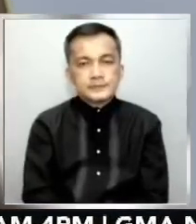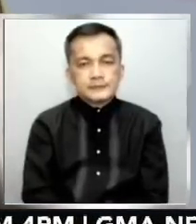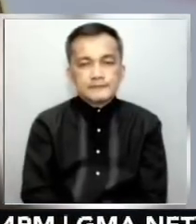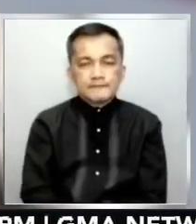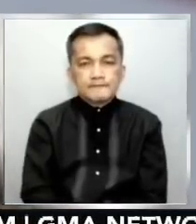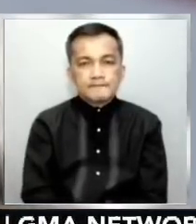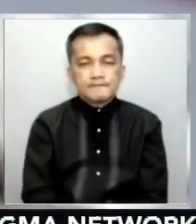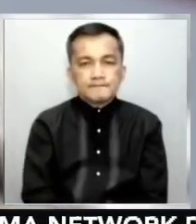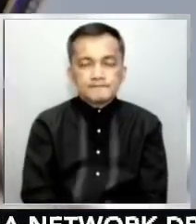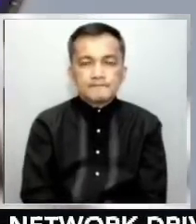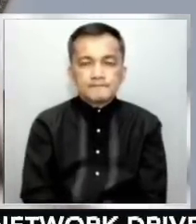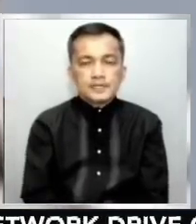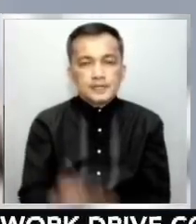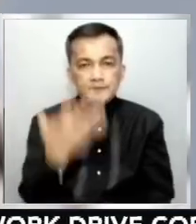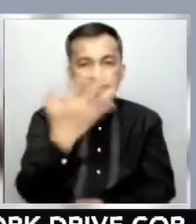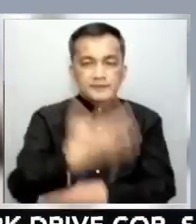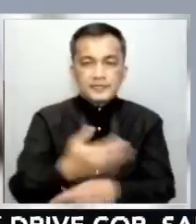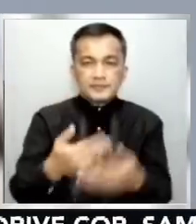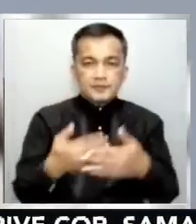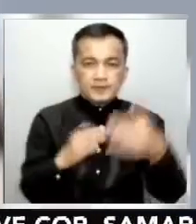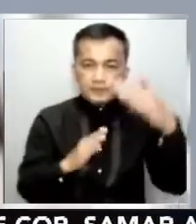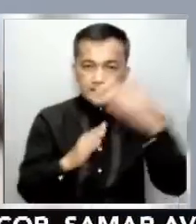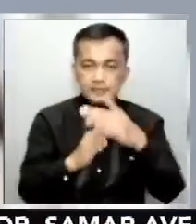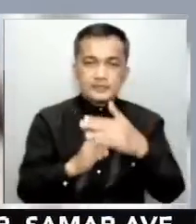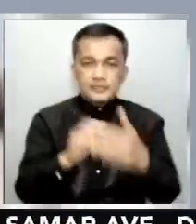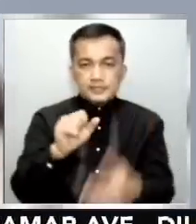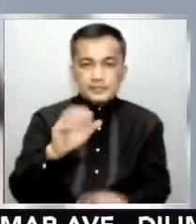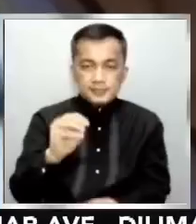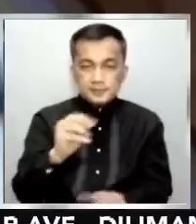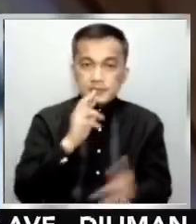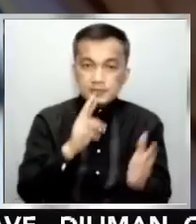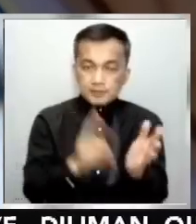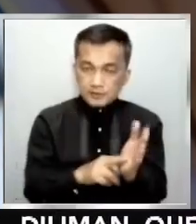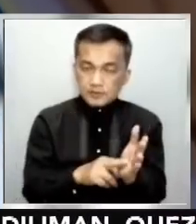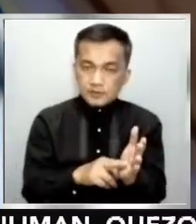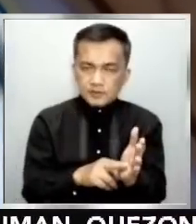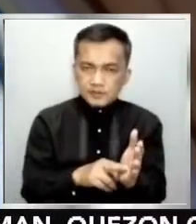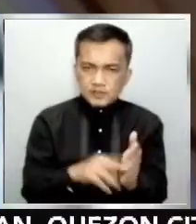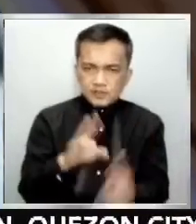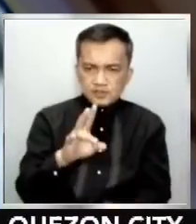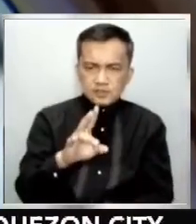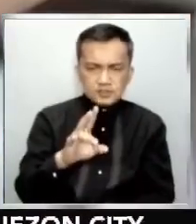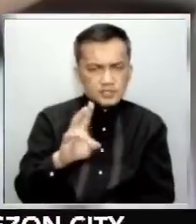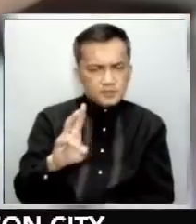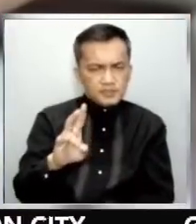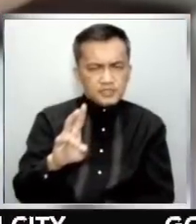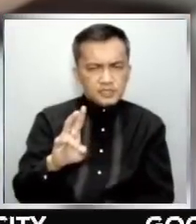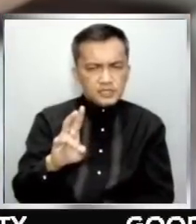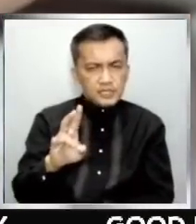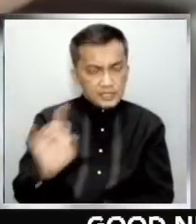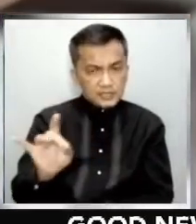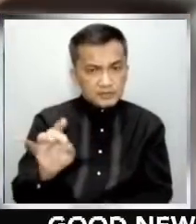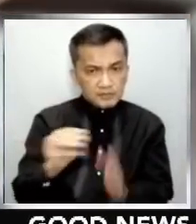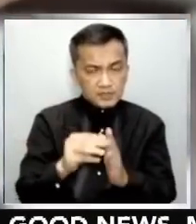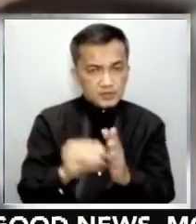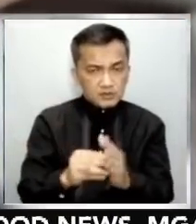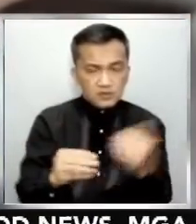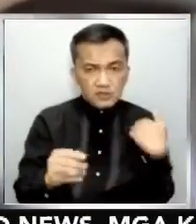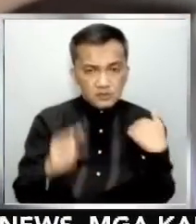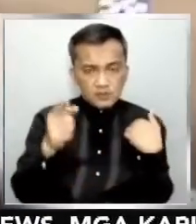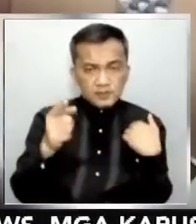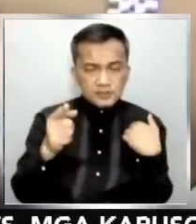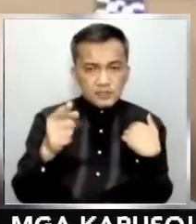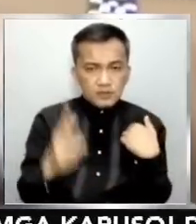Limang araw bago ang deadline para sa SIM registration. Nasa 78 million o wala pa sa kalahati o nasa 46% pa lang ng